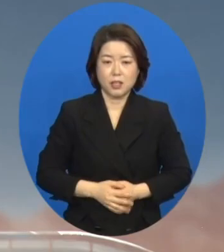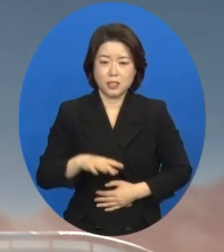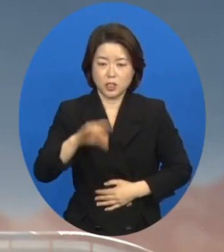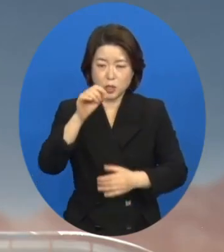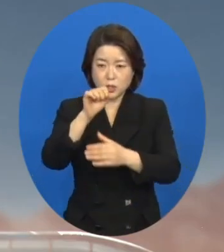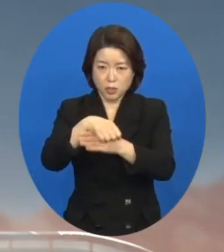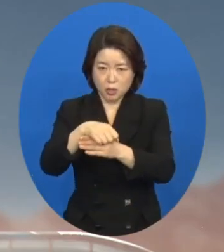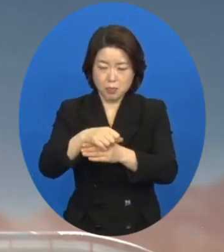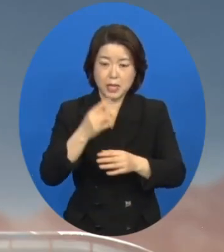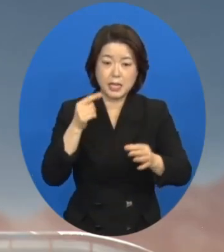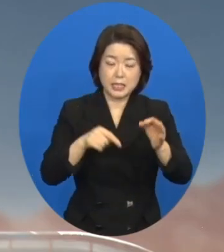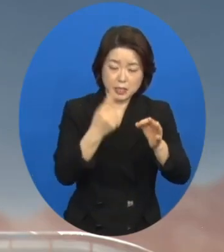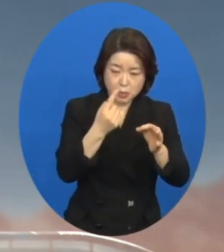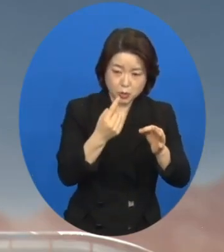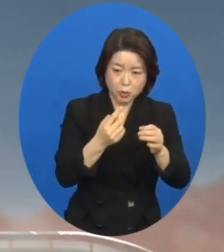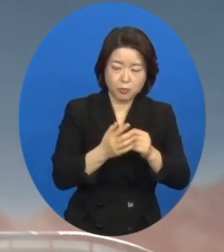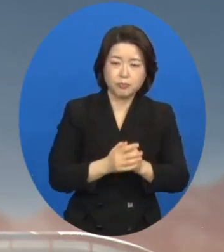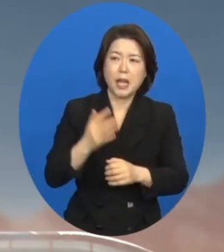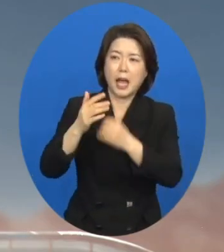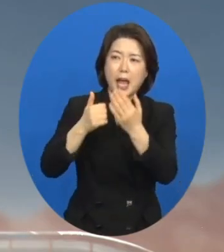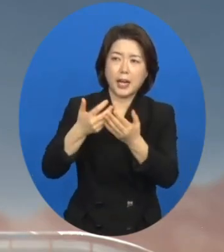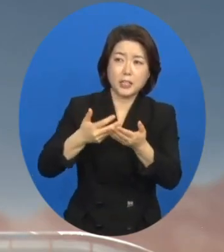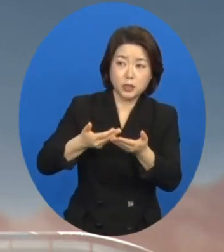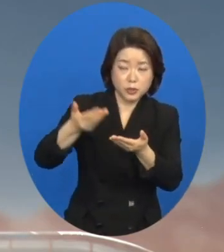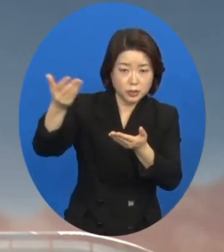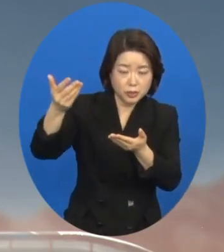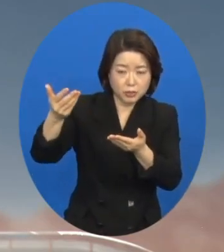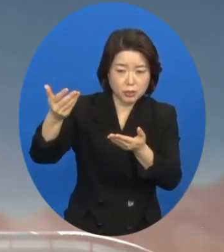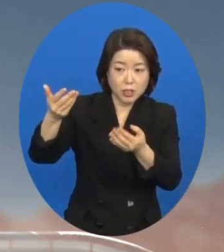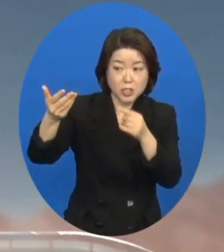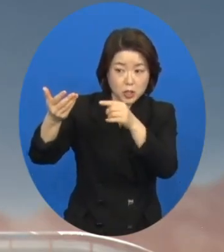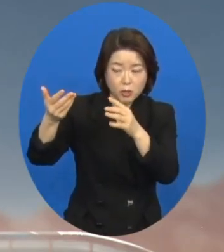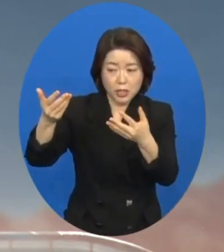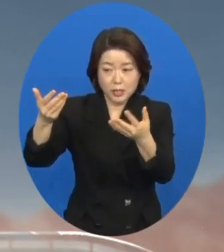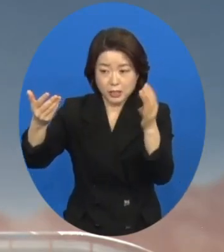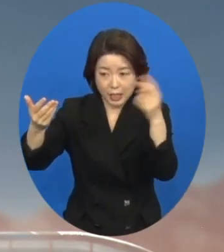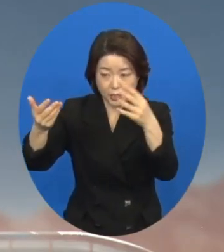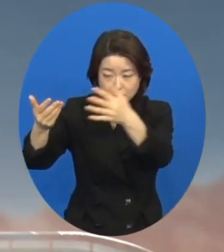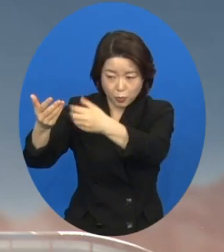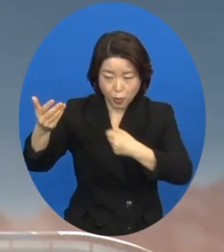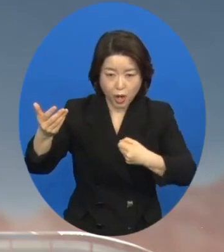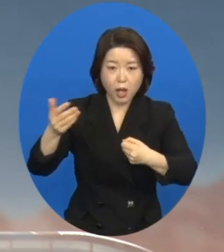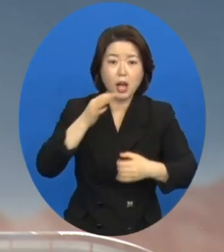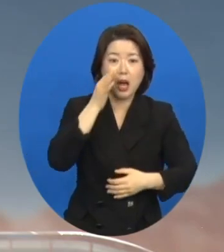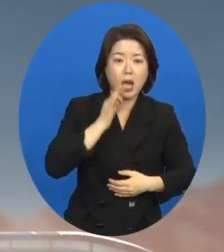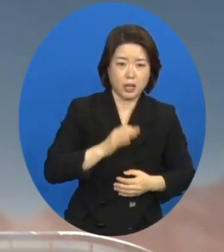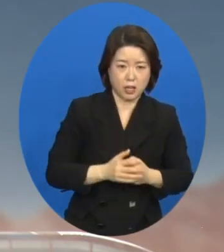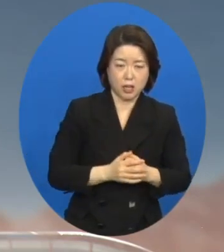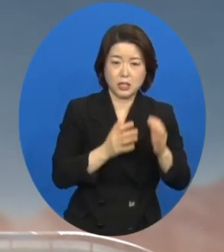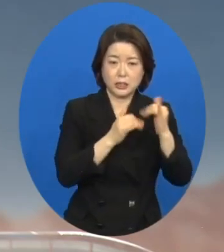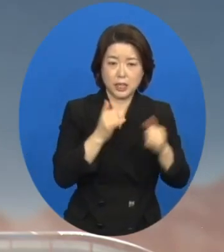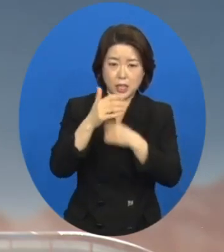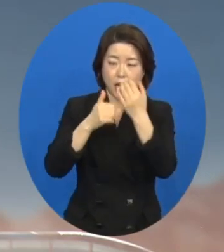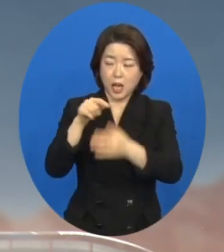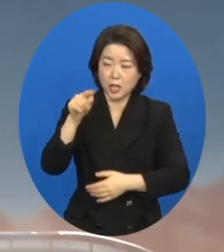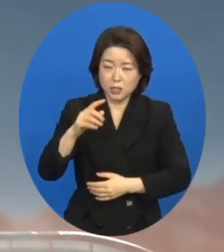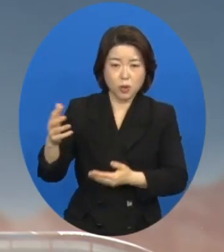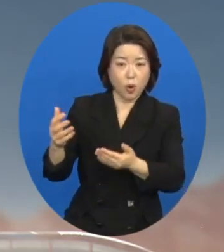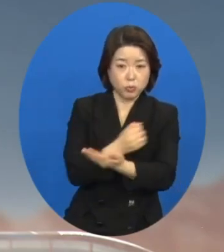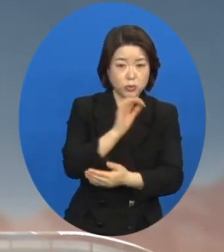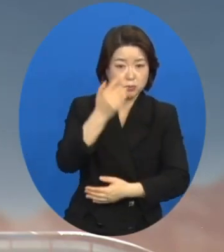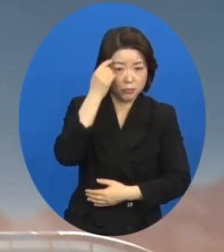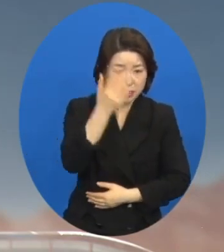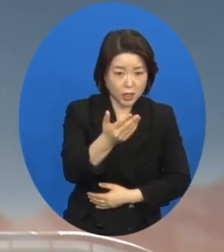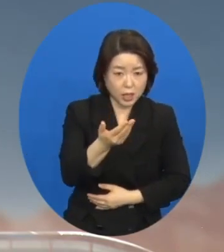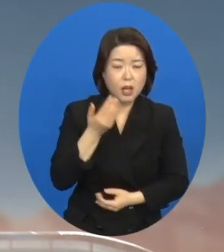것으로 재분류하여서 탈취한 자가 아간이잖아요. 말라기 3장에 이렇게 나와요. 사람이 하나님의 것을 훔치면 되겠냐?